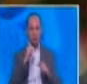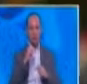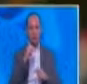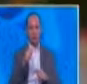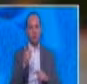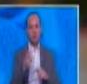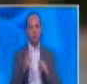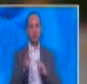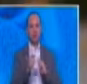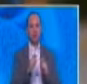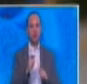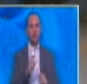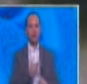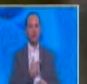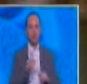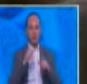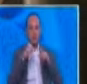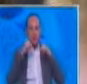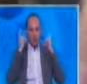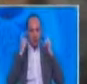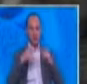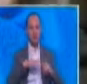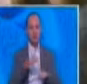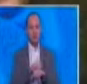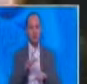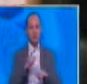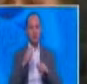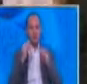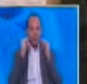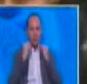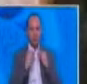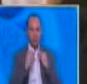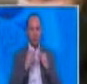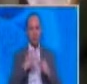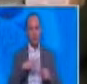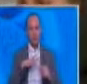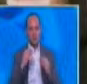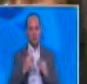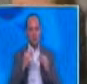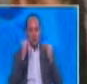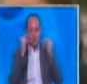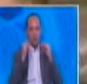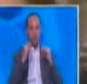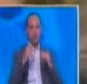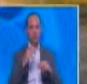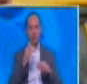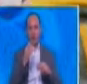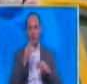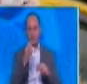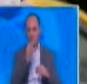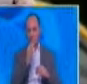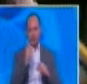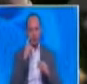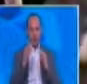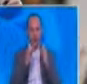onun da bir kullanma şekli var. Hani maskeyi taktım, istediğim zaman boynuma indirdim, istediğim zaman taktım, onun önünü tuttum.